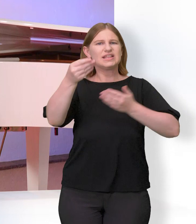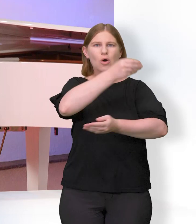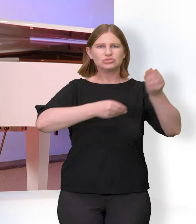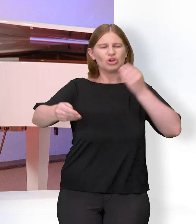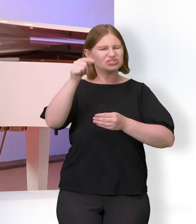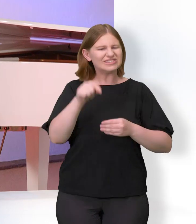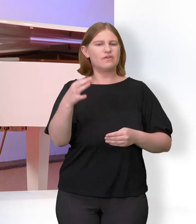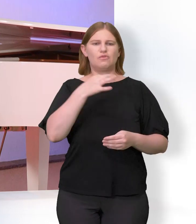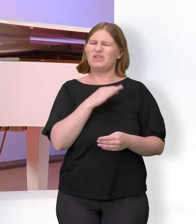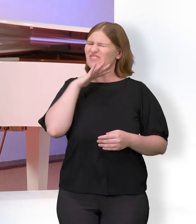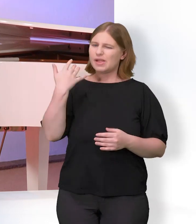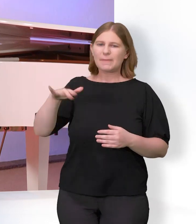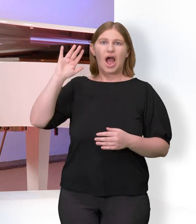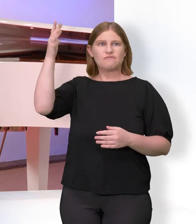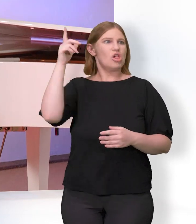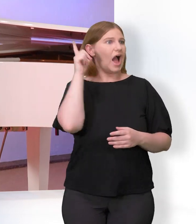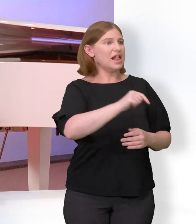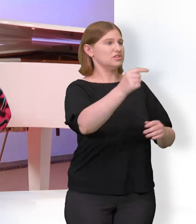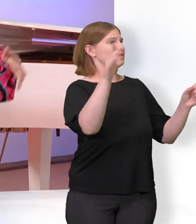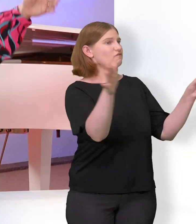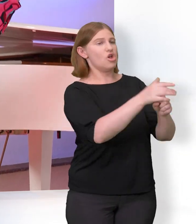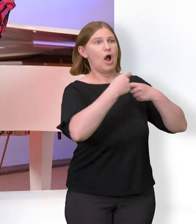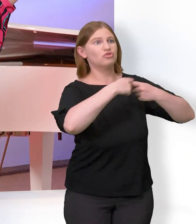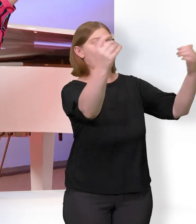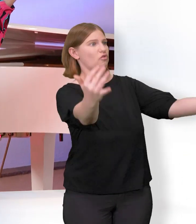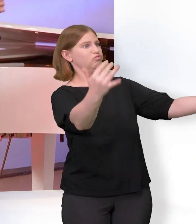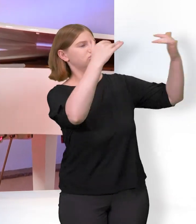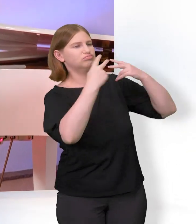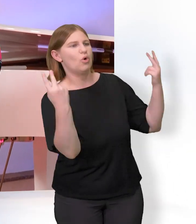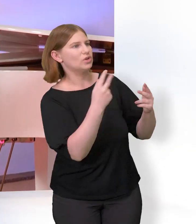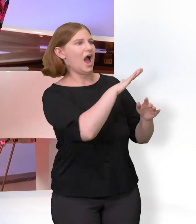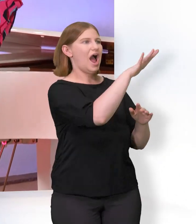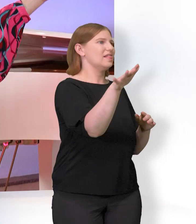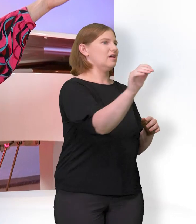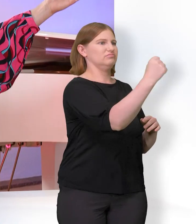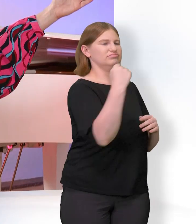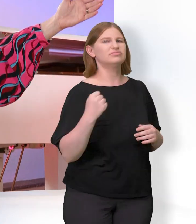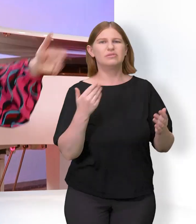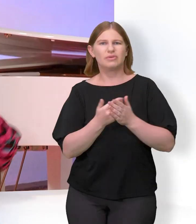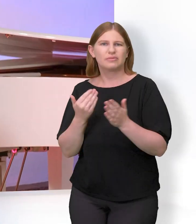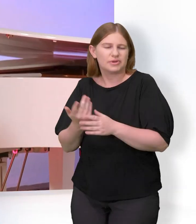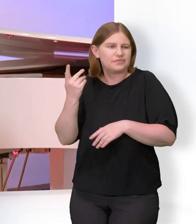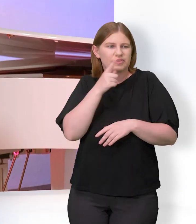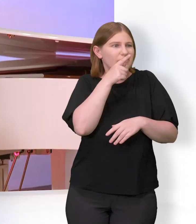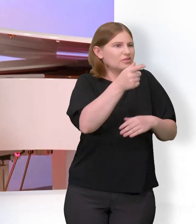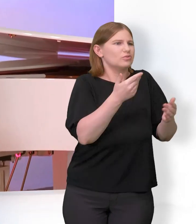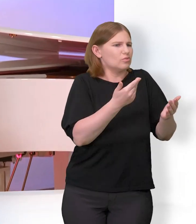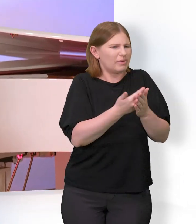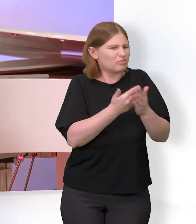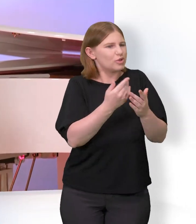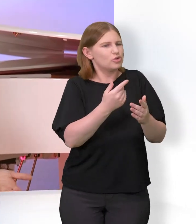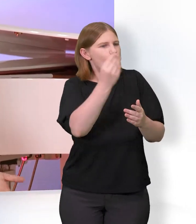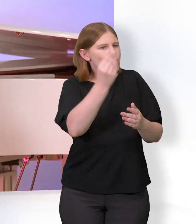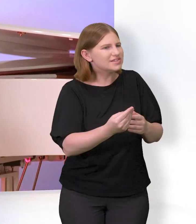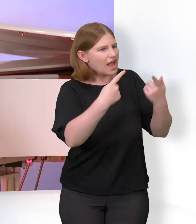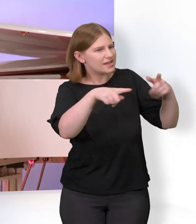ist für mich viel erfolgreicher, weil was bringen dir denn 10 ausverkaufte Hallen, wenn du dir danach die Kugel gibst?